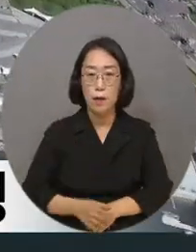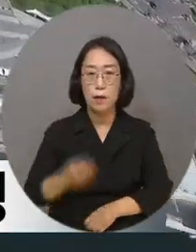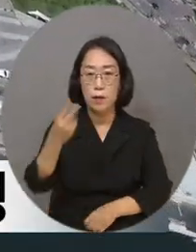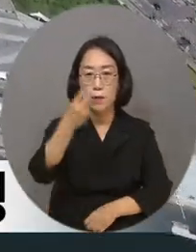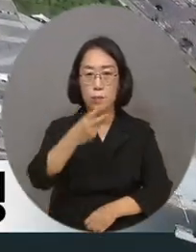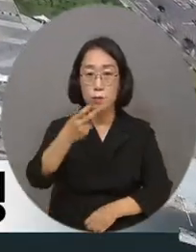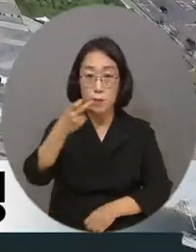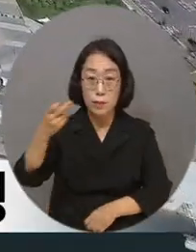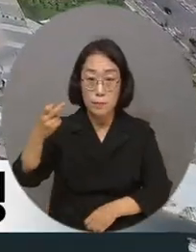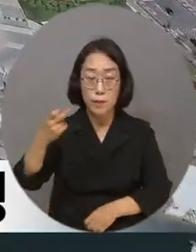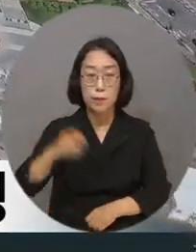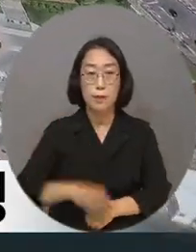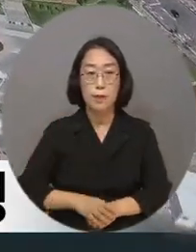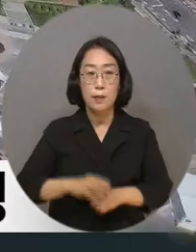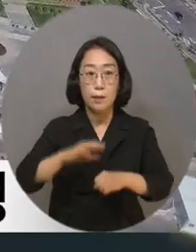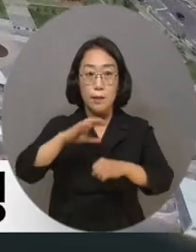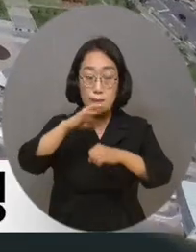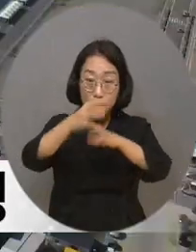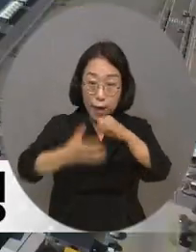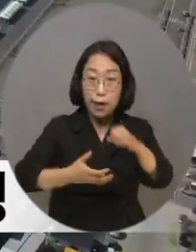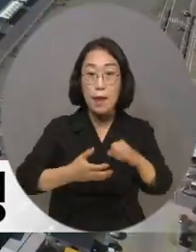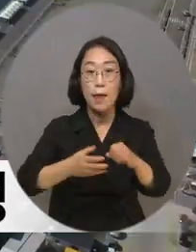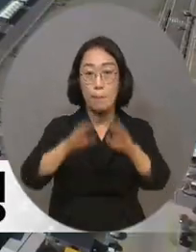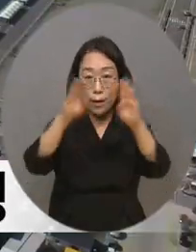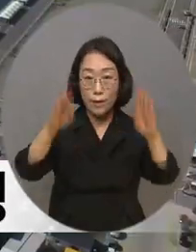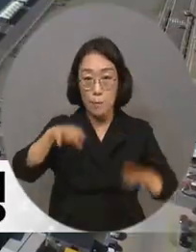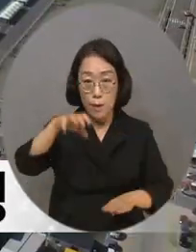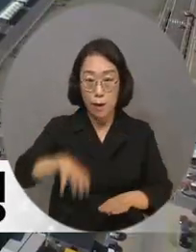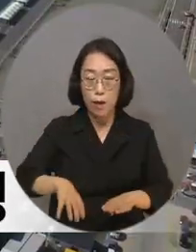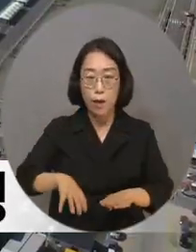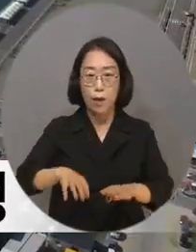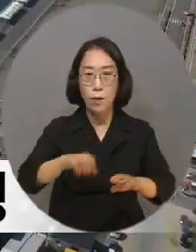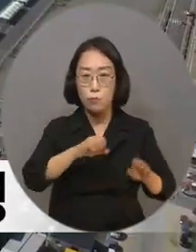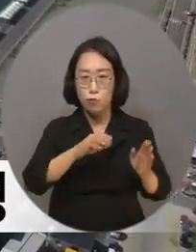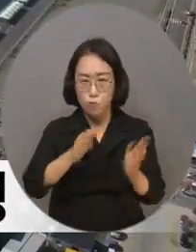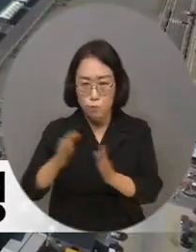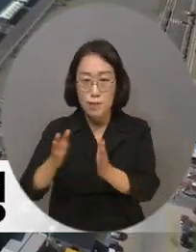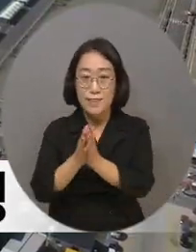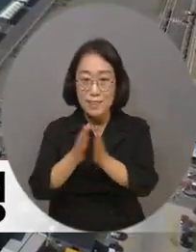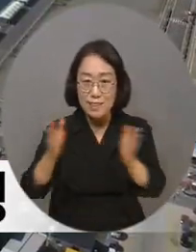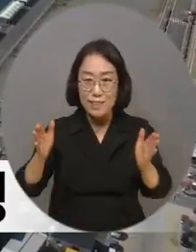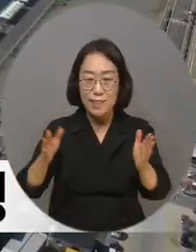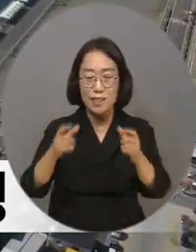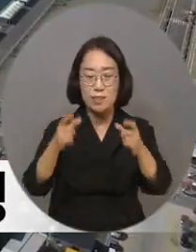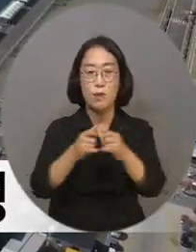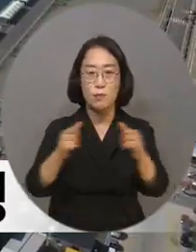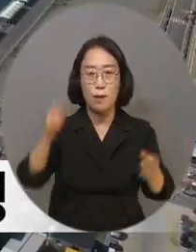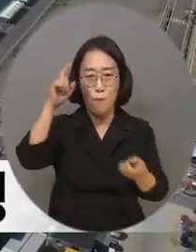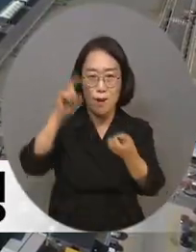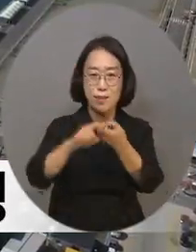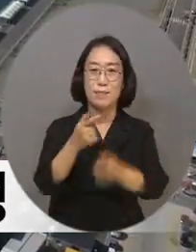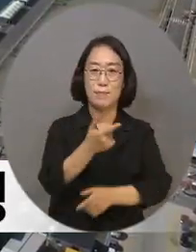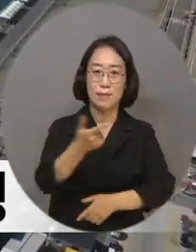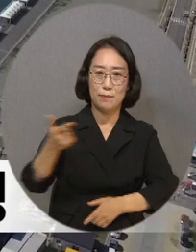2012 여수세계박람회장 공공개발이 본격적으로 시작돼 시민들의 큰 호응을 얻고